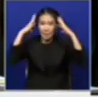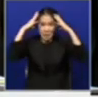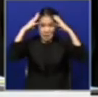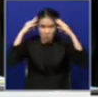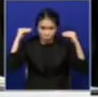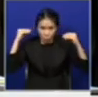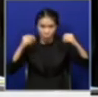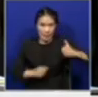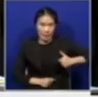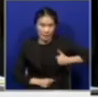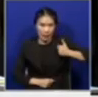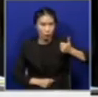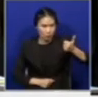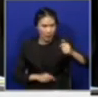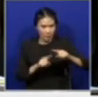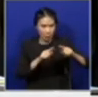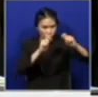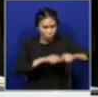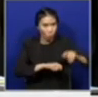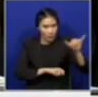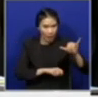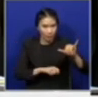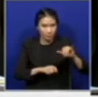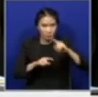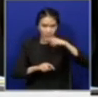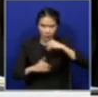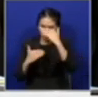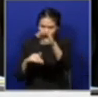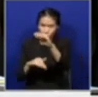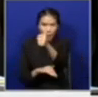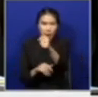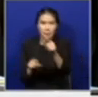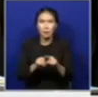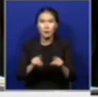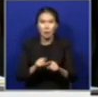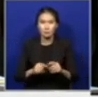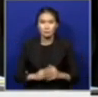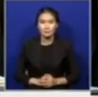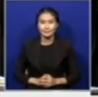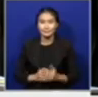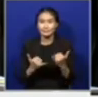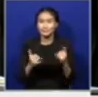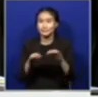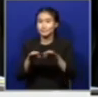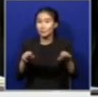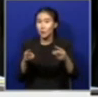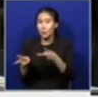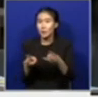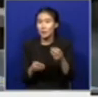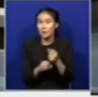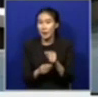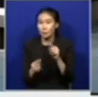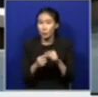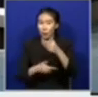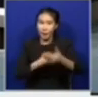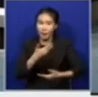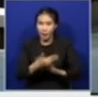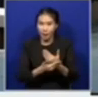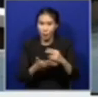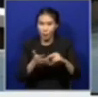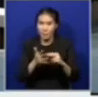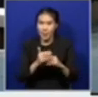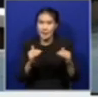ม้ไม่มีความตกลง CPTPP ประเทศไทยก็สามารถส่งออกสินค้าไปยัง11ประเทศสมาชิก CPTPP ได้อยู่แล้วรวมถึงประเ